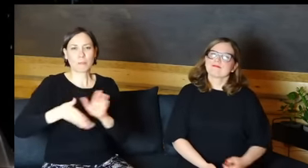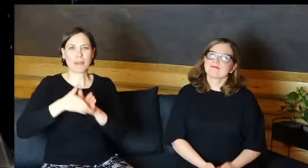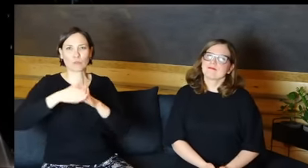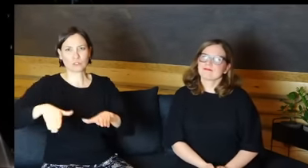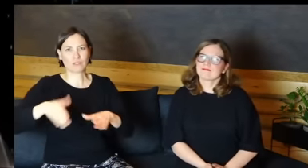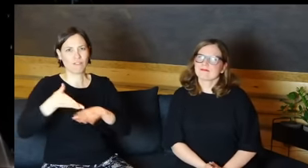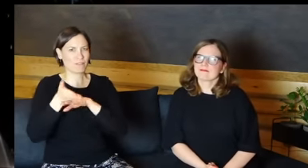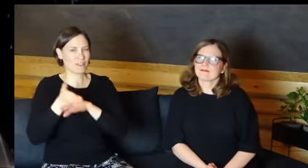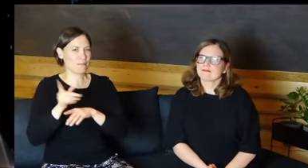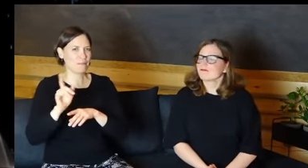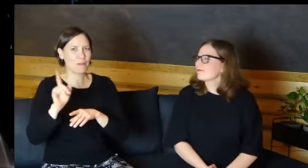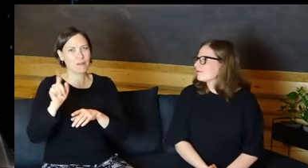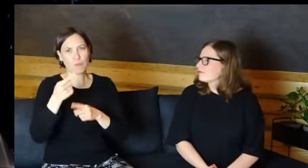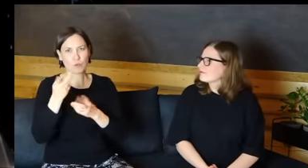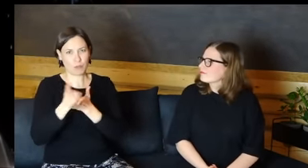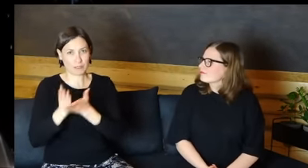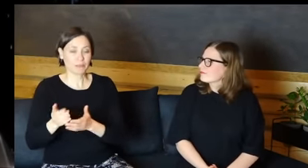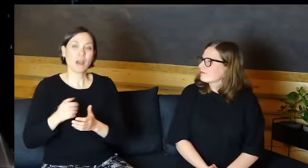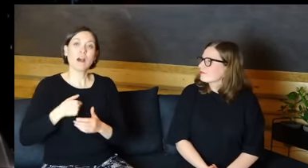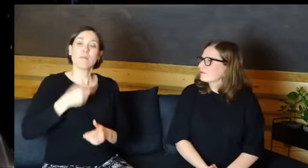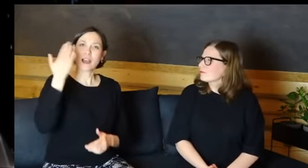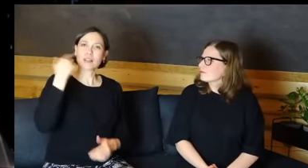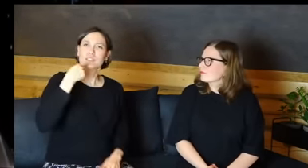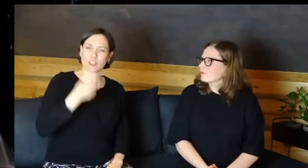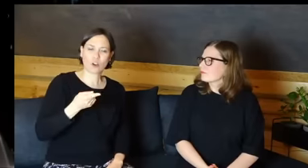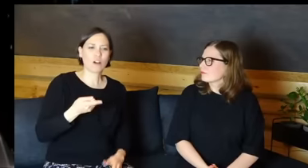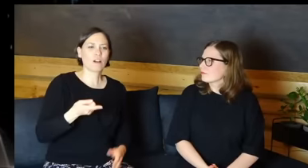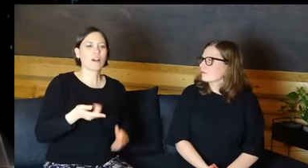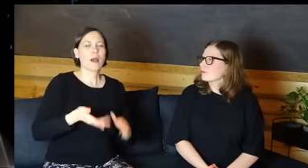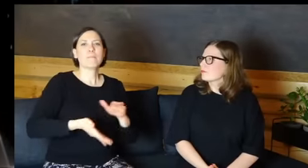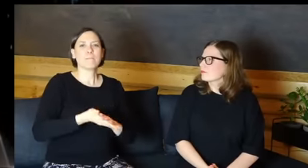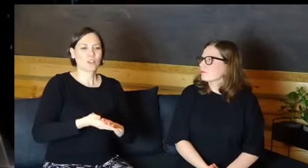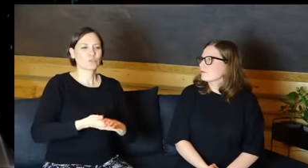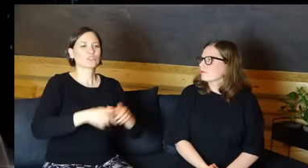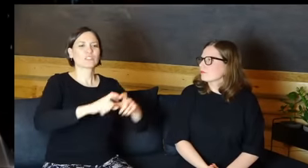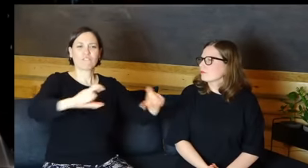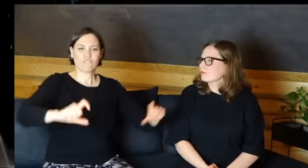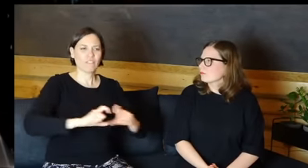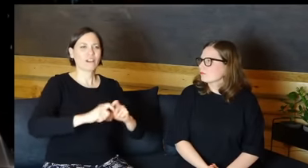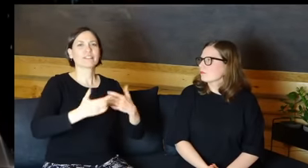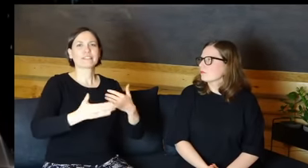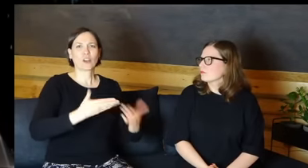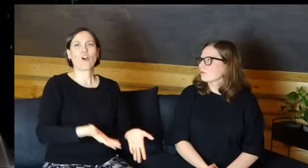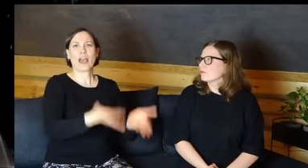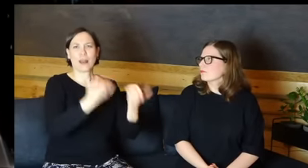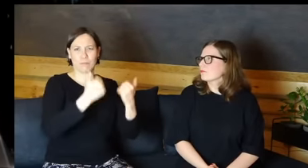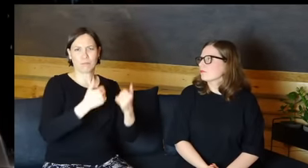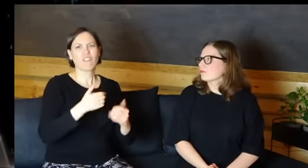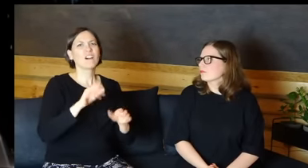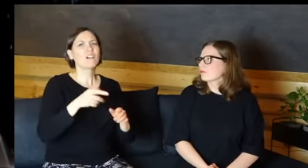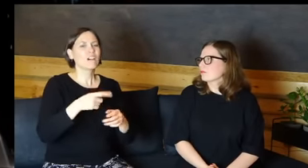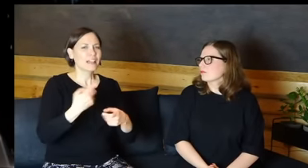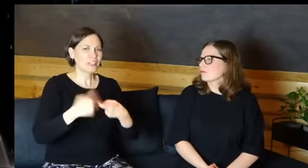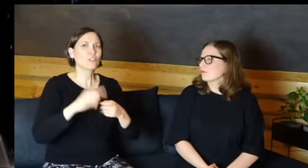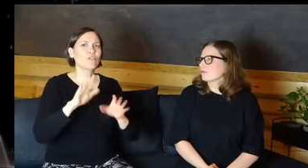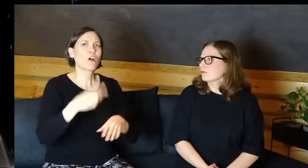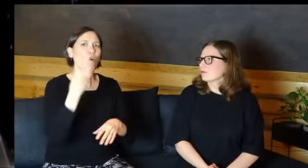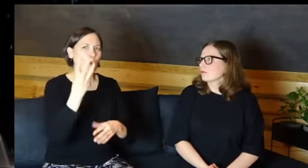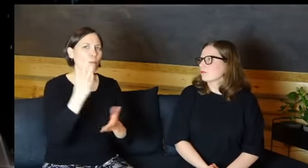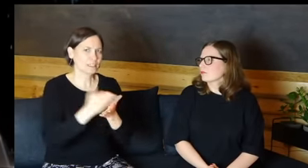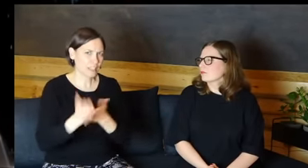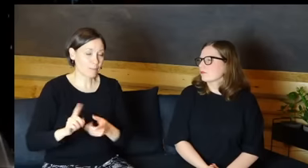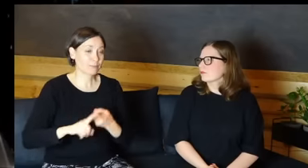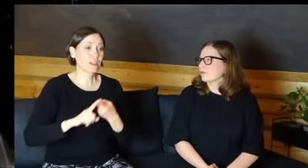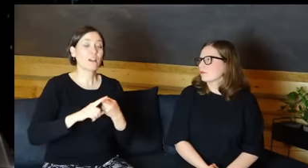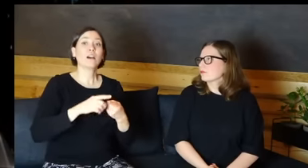Mä oon aina sanonut, että perustusten teko se on niin helppoa hommaa, että siinä on joku kolme juttua. Ensimmäinen on se, että mennään sinne tontille, niin katsotaan